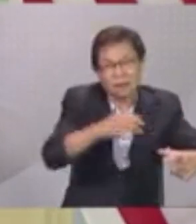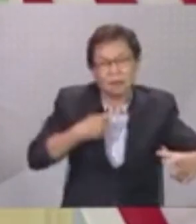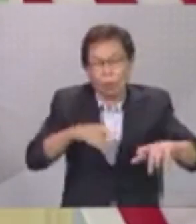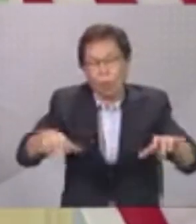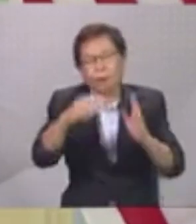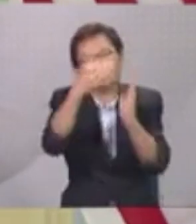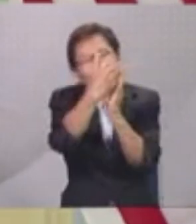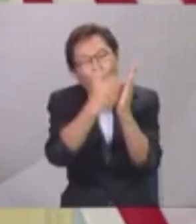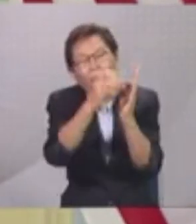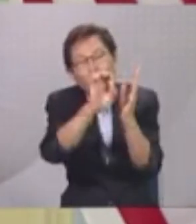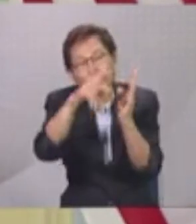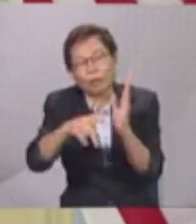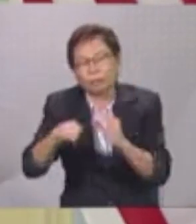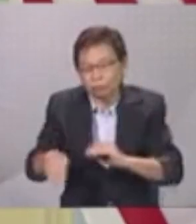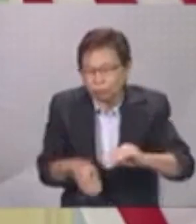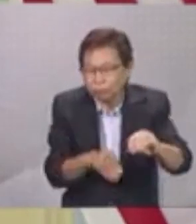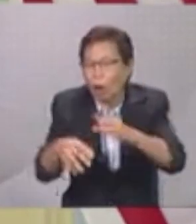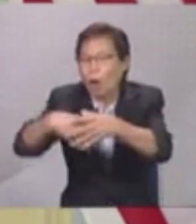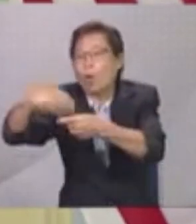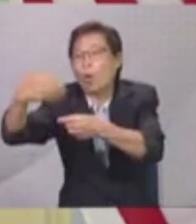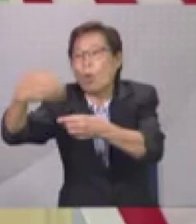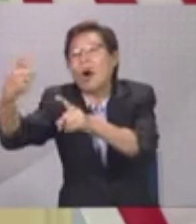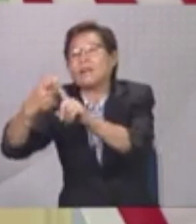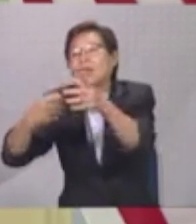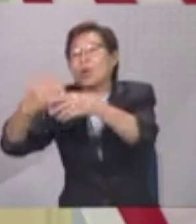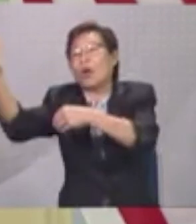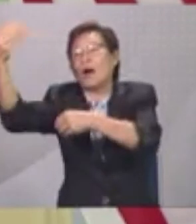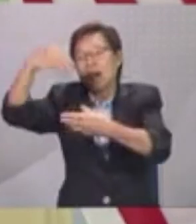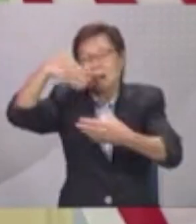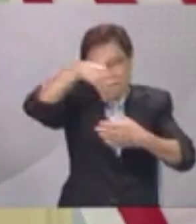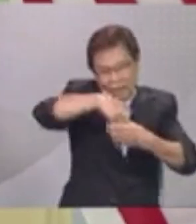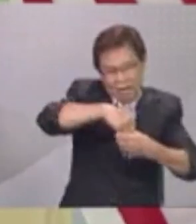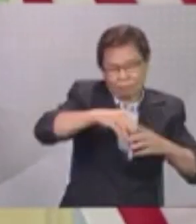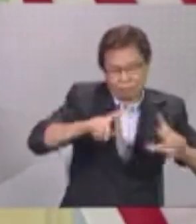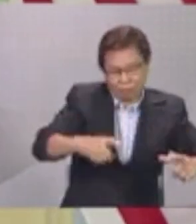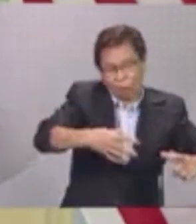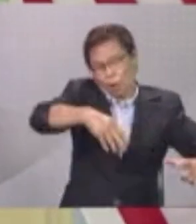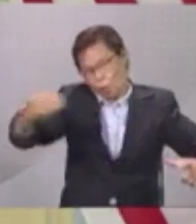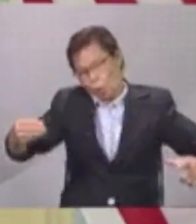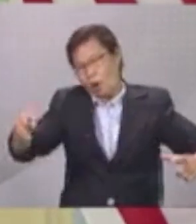pergerakan daripada luar, daripada dalam keluar dan daripada dalam keluar.